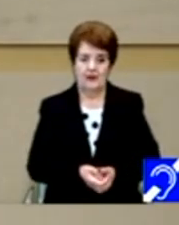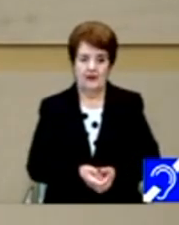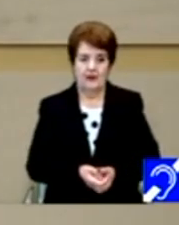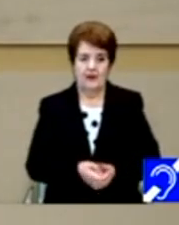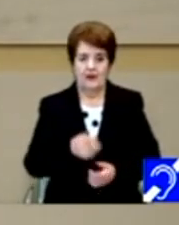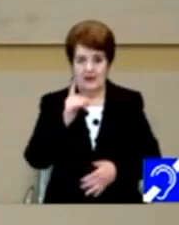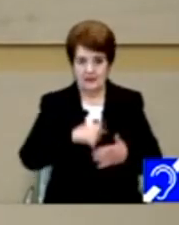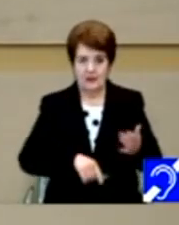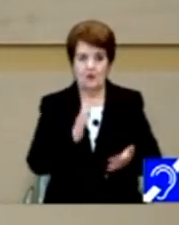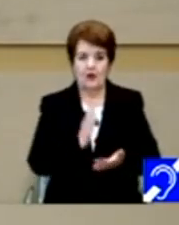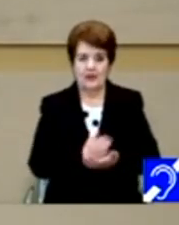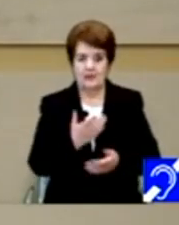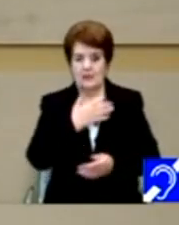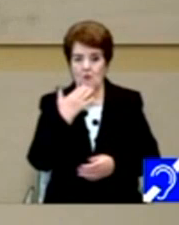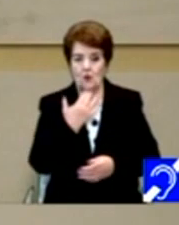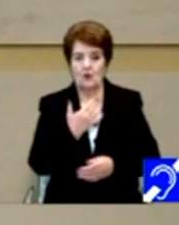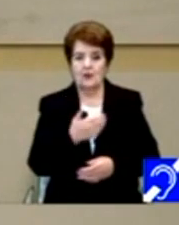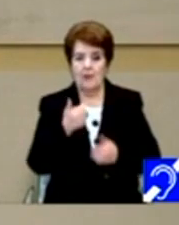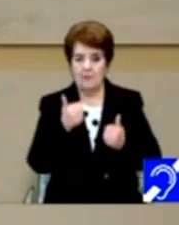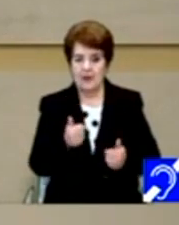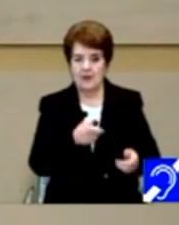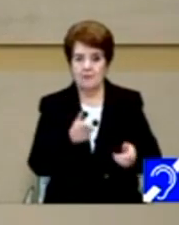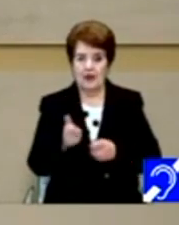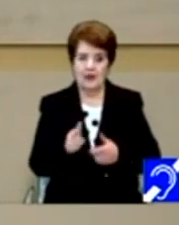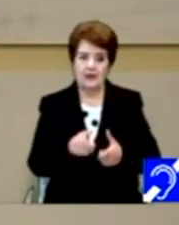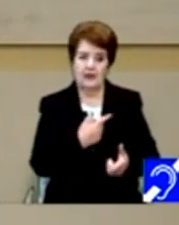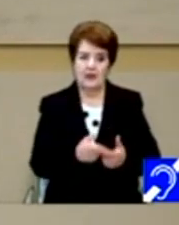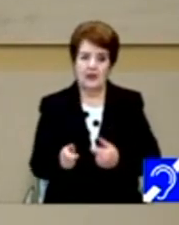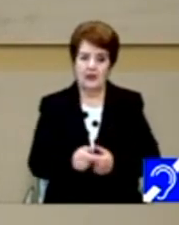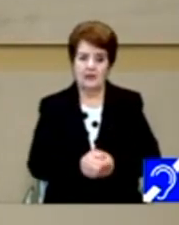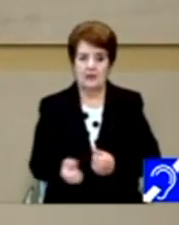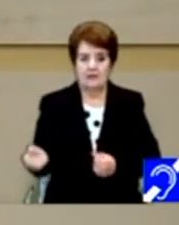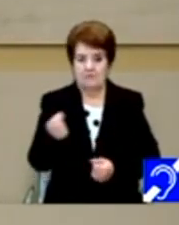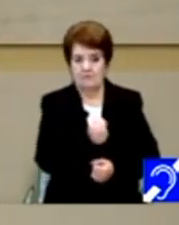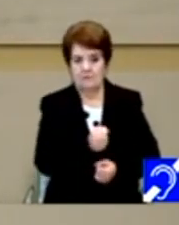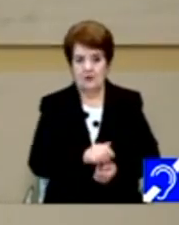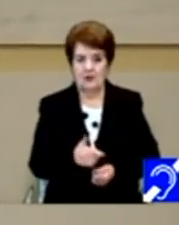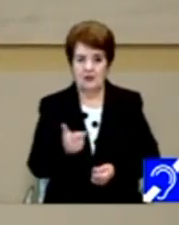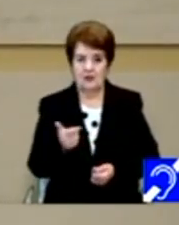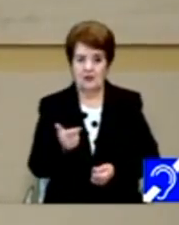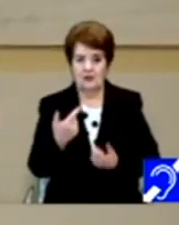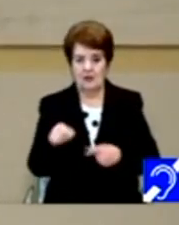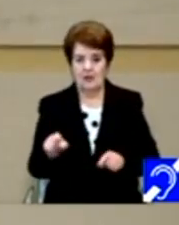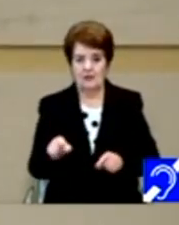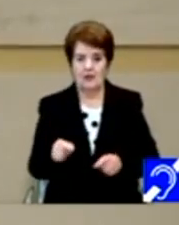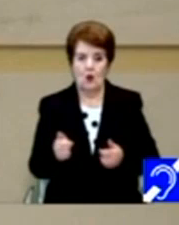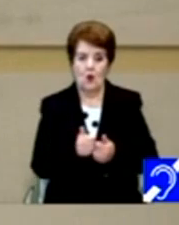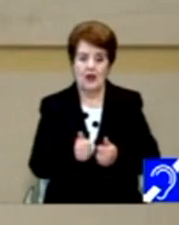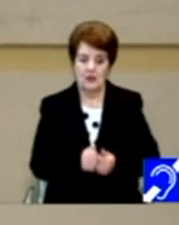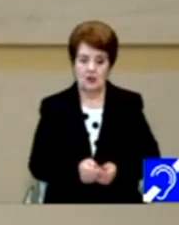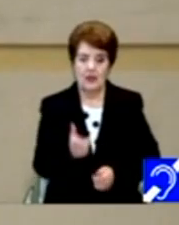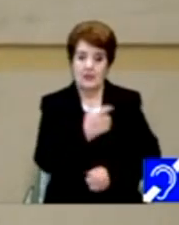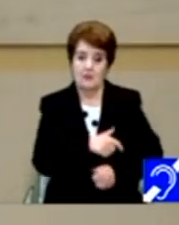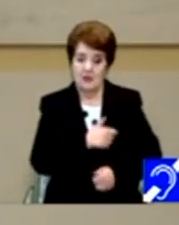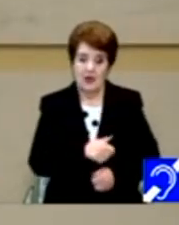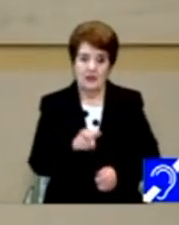Și la sigur este mult mai bine pregătit decât candidatul înaintat de alți colegi. Totodată,